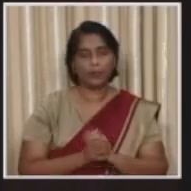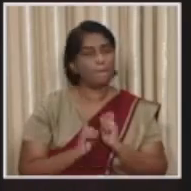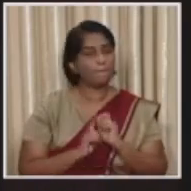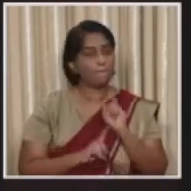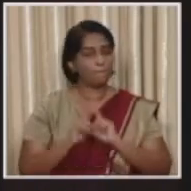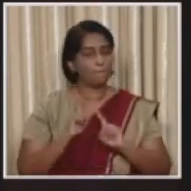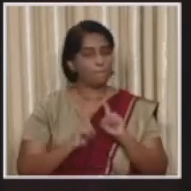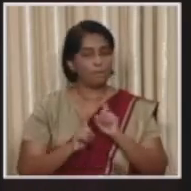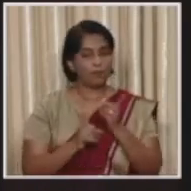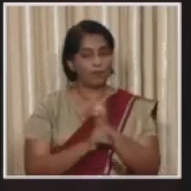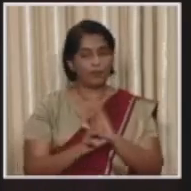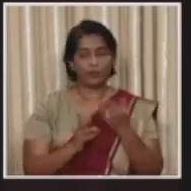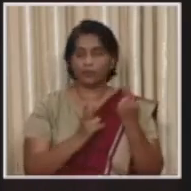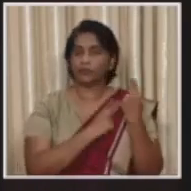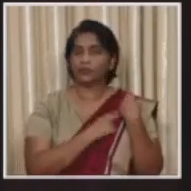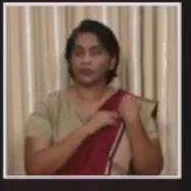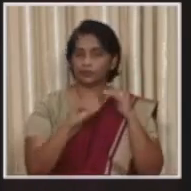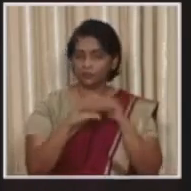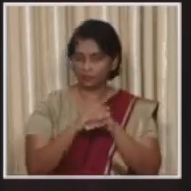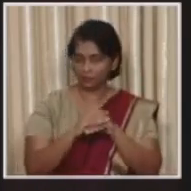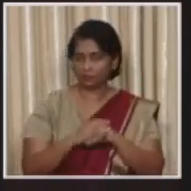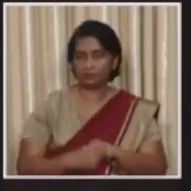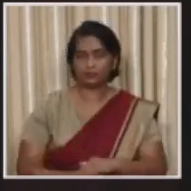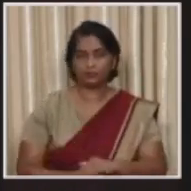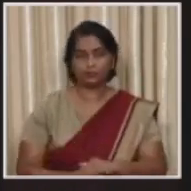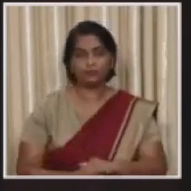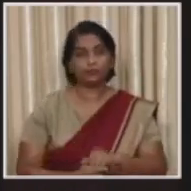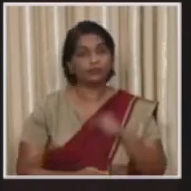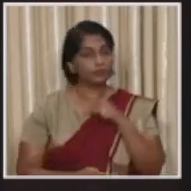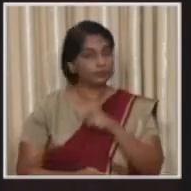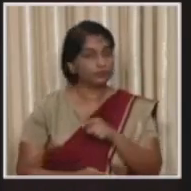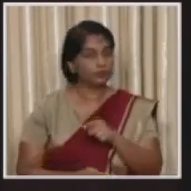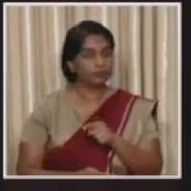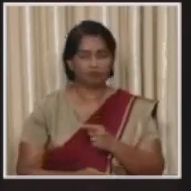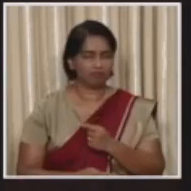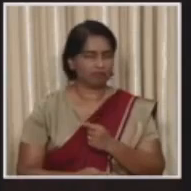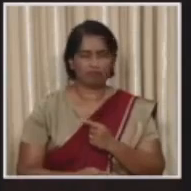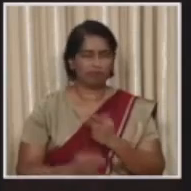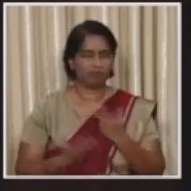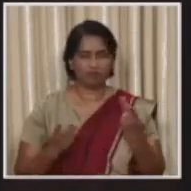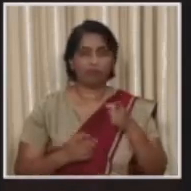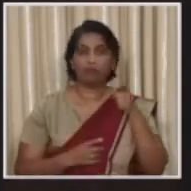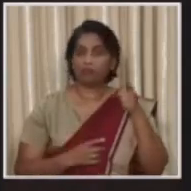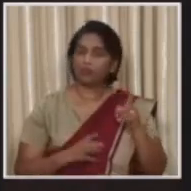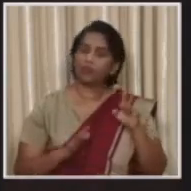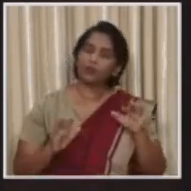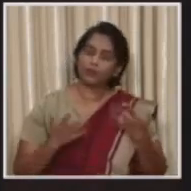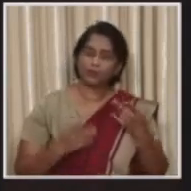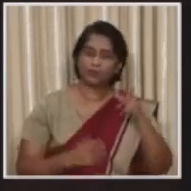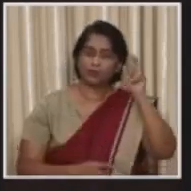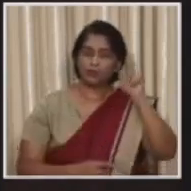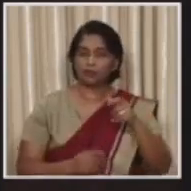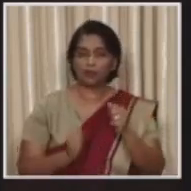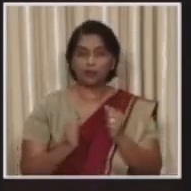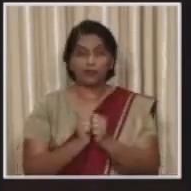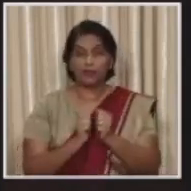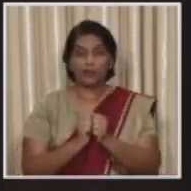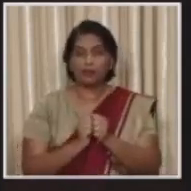පාර්ලිමේන්තුව වෙත ඍජුවම වග කියවනවා. එයට පුළුවන්කමක් නැහැ. එය කාගේ හරි ගෝලයක්